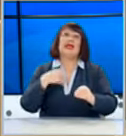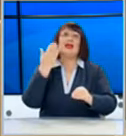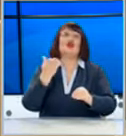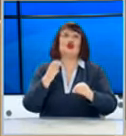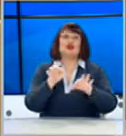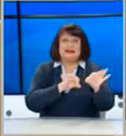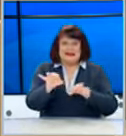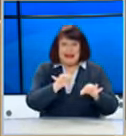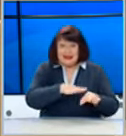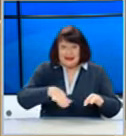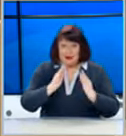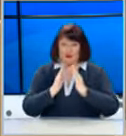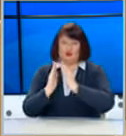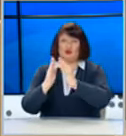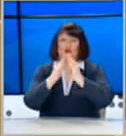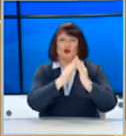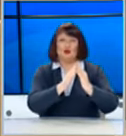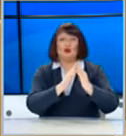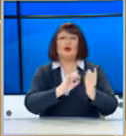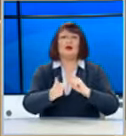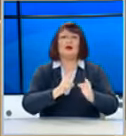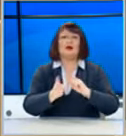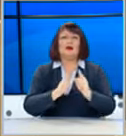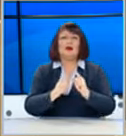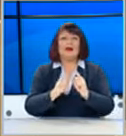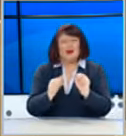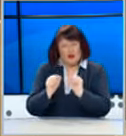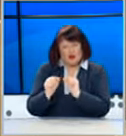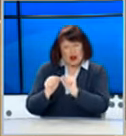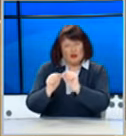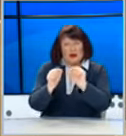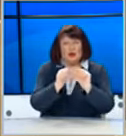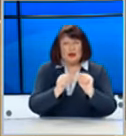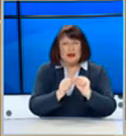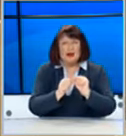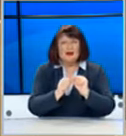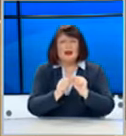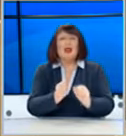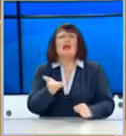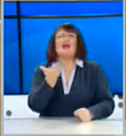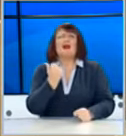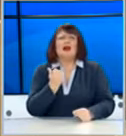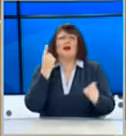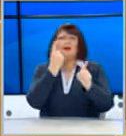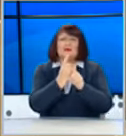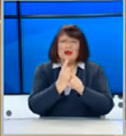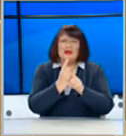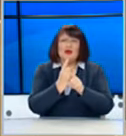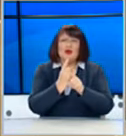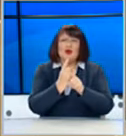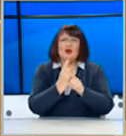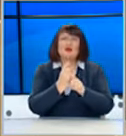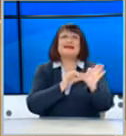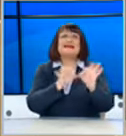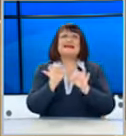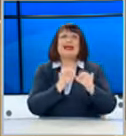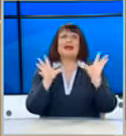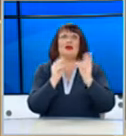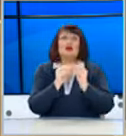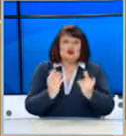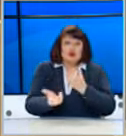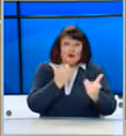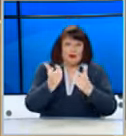ιστός, που είτε αλληλοκαλύπτονται είτε συνορεύουν, να μην διαθέτουν ειδικό αντιπυρικό σχέδιο. Για μας αυτό